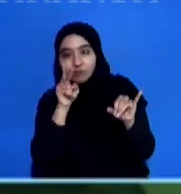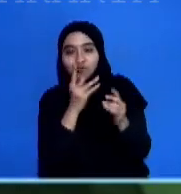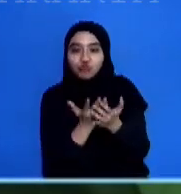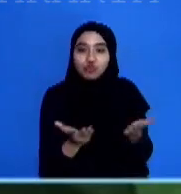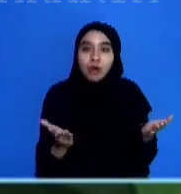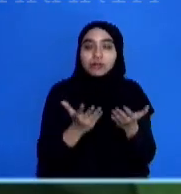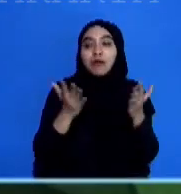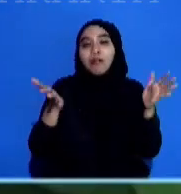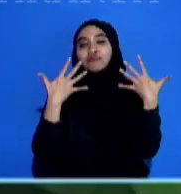swas